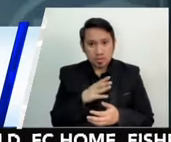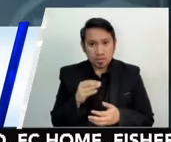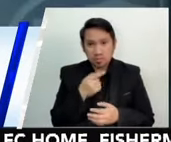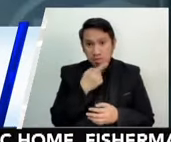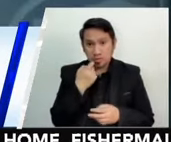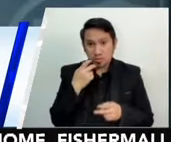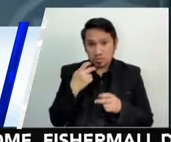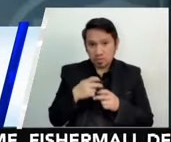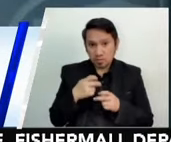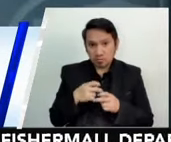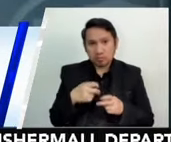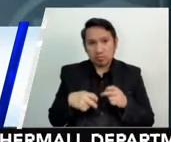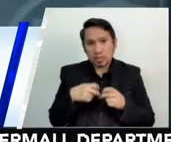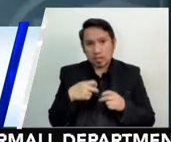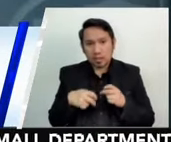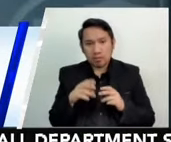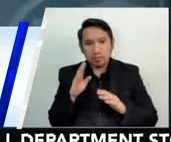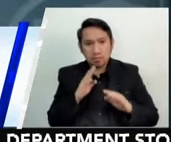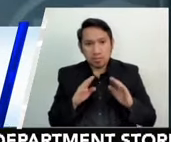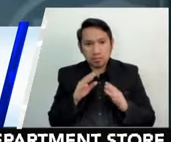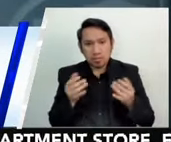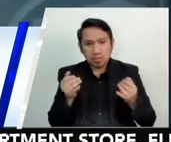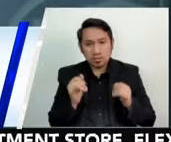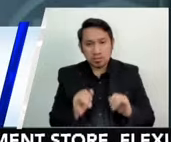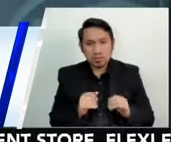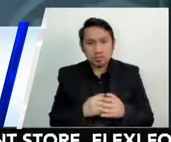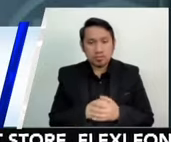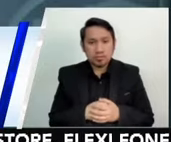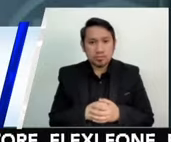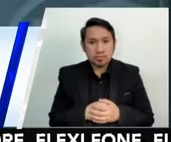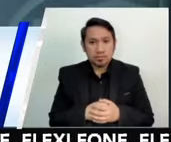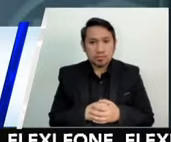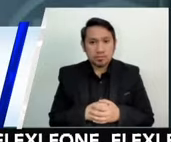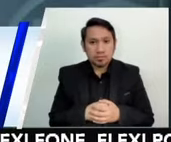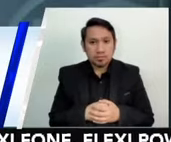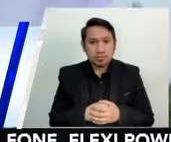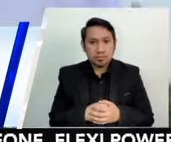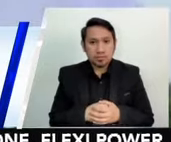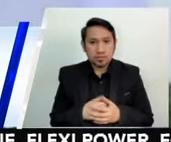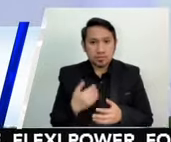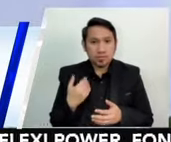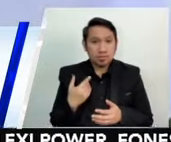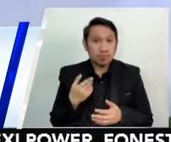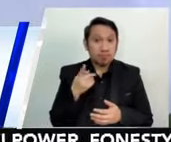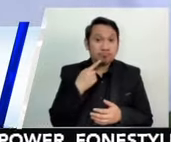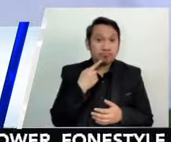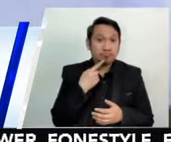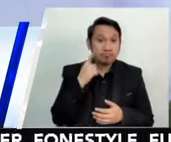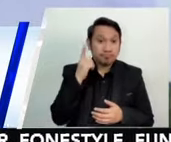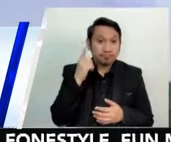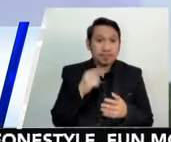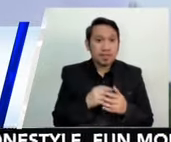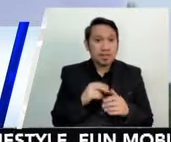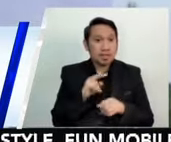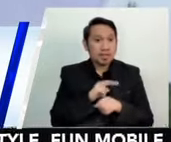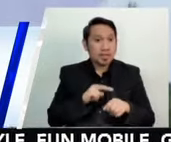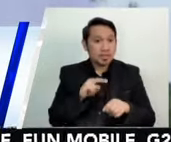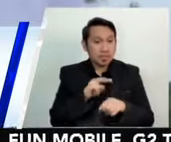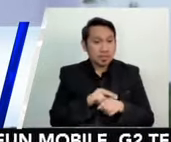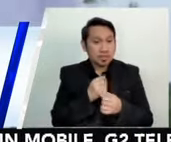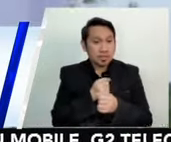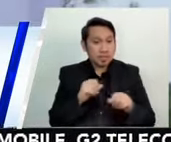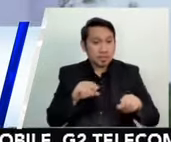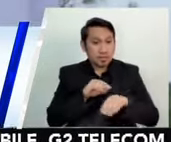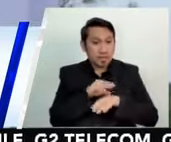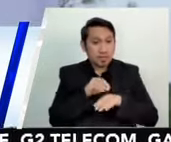Basic diplomatic norms and relationships. We've asked Ecuador to work. Ayon kay U.S. National Security Advisor Jake Sullivan, nitong